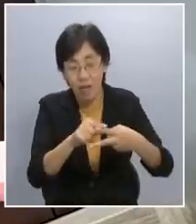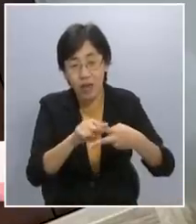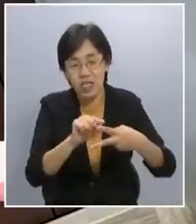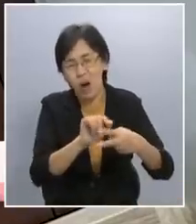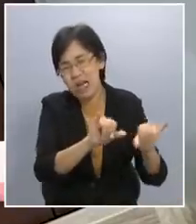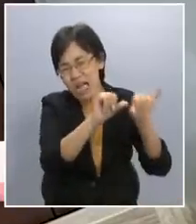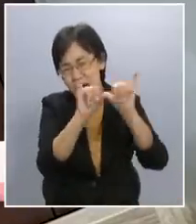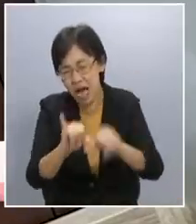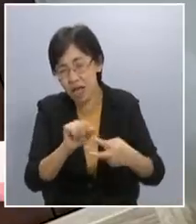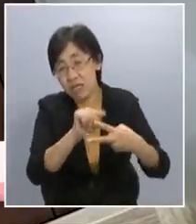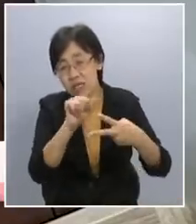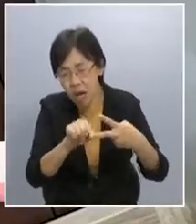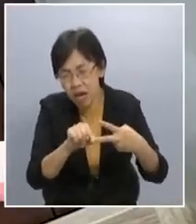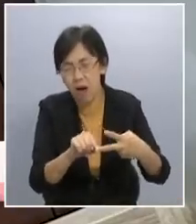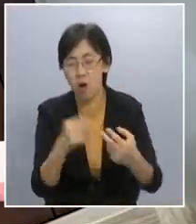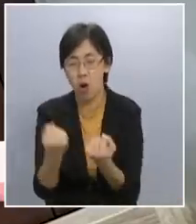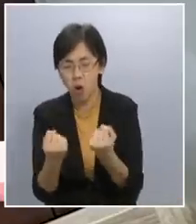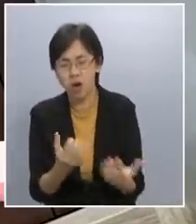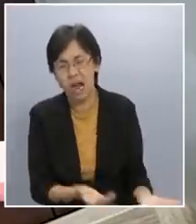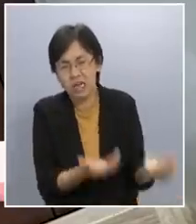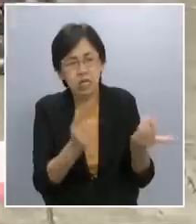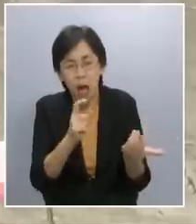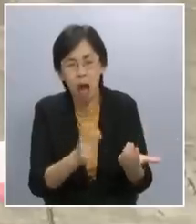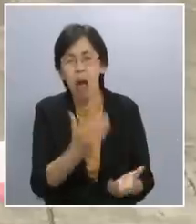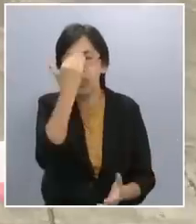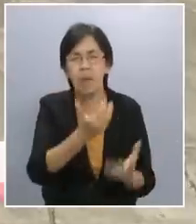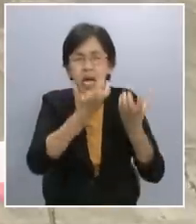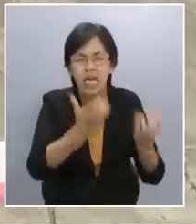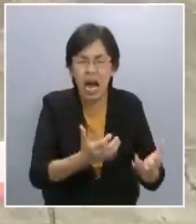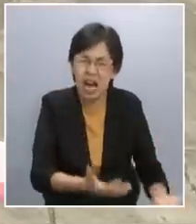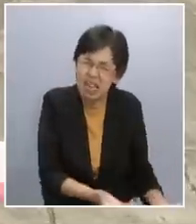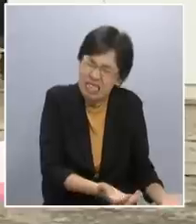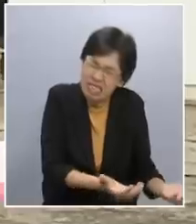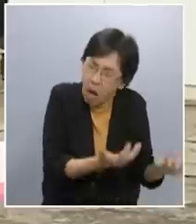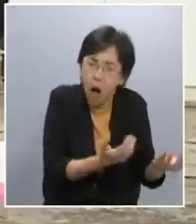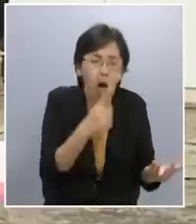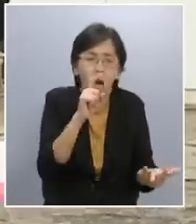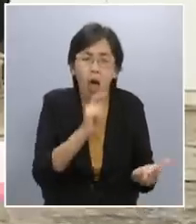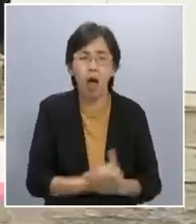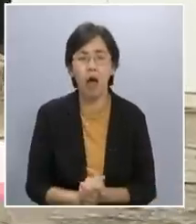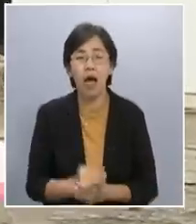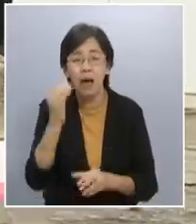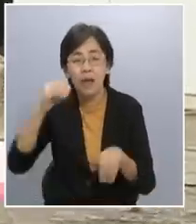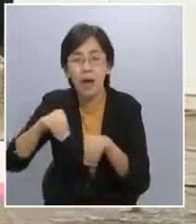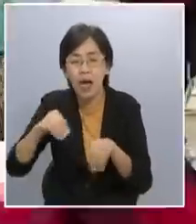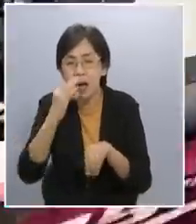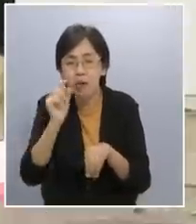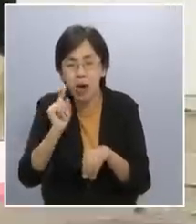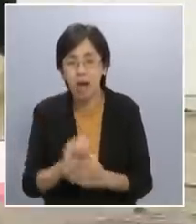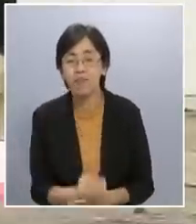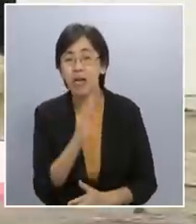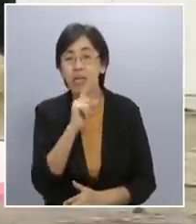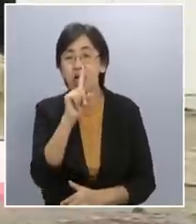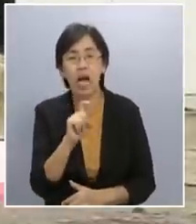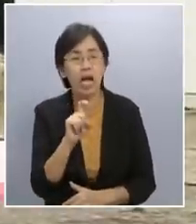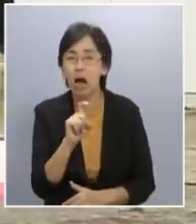ม่สามารถจะนำร่างขึ้นรถได้เนื่องจากน้ำหนักตัวที่มากหลังจากนั้นค่ะเขาบอกว่ามีเพื่อนบ้านคนหนึ่งพูดว่าถ้าเสียชีวิตแล้วไ